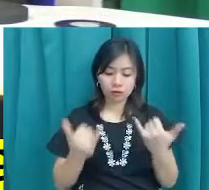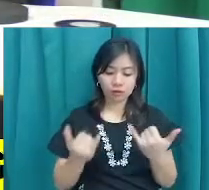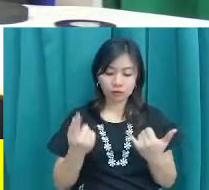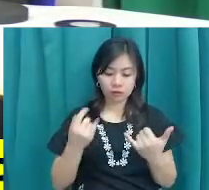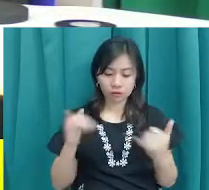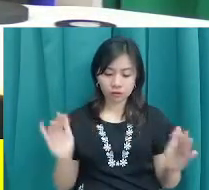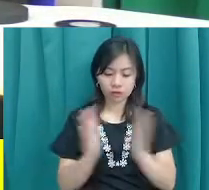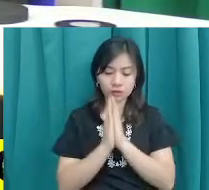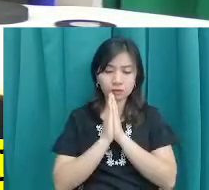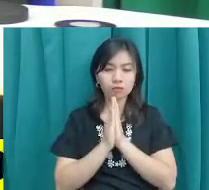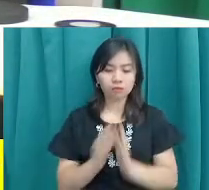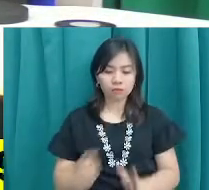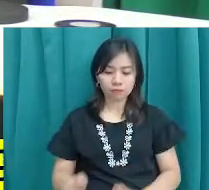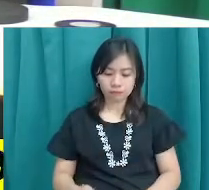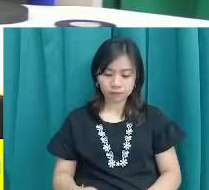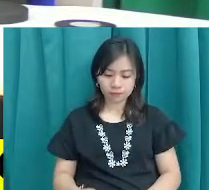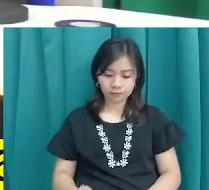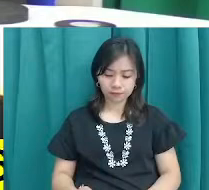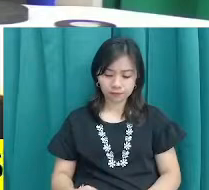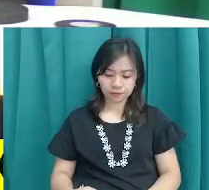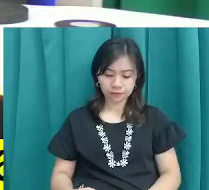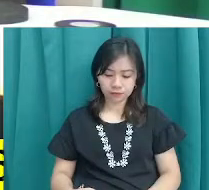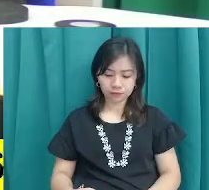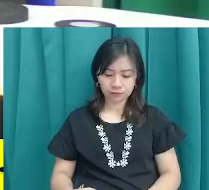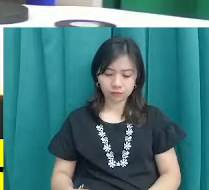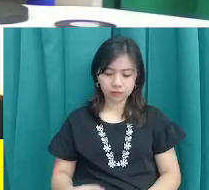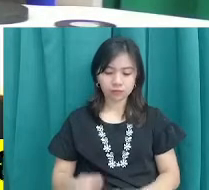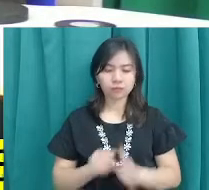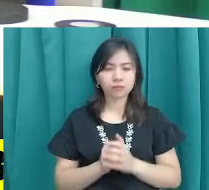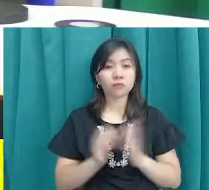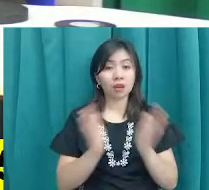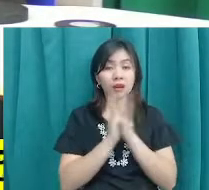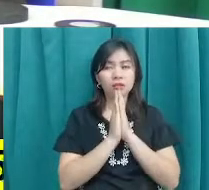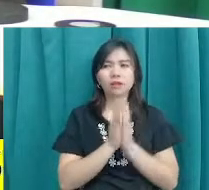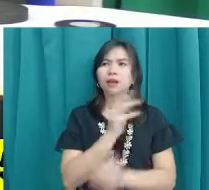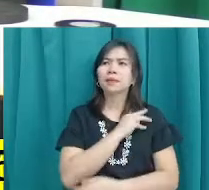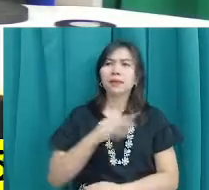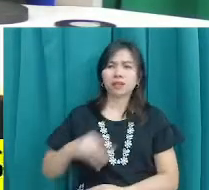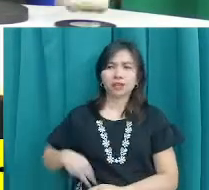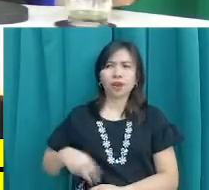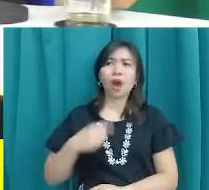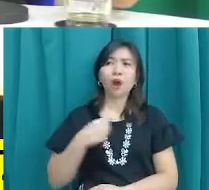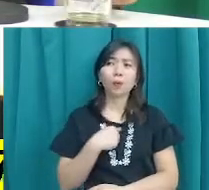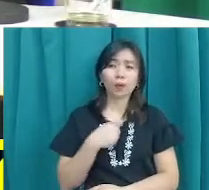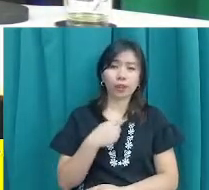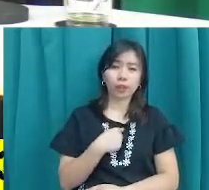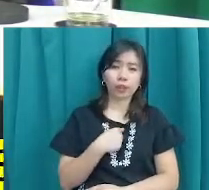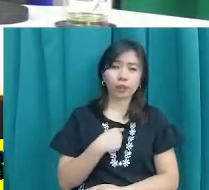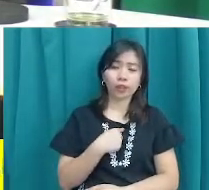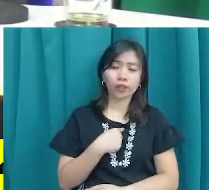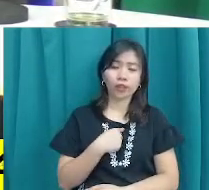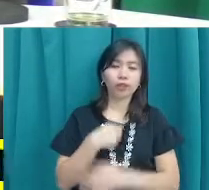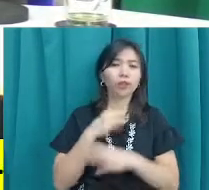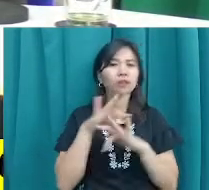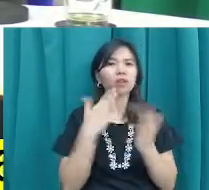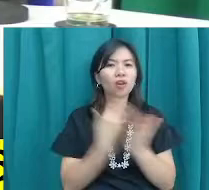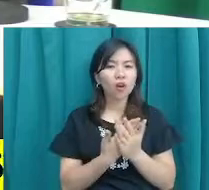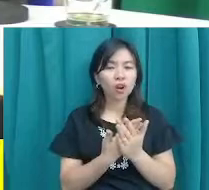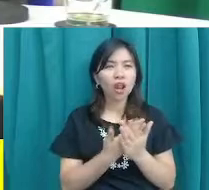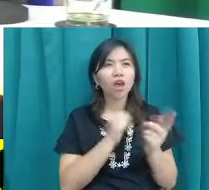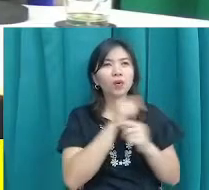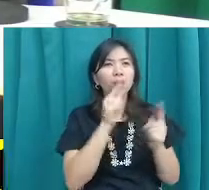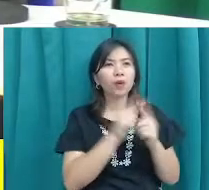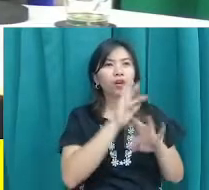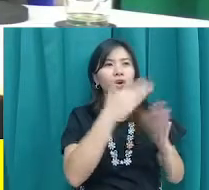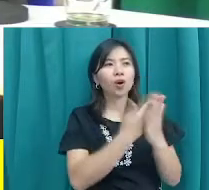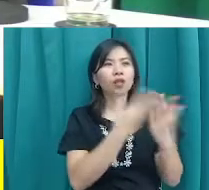Dito ang sagot niya ngayon, ang sa kanya naman, ang tanong niya iba, Master, is it I? You see? Yung lahat, nagtanong